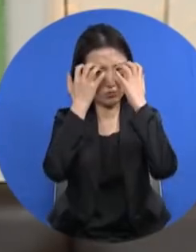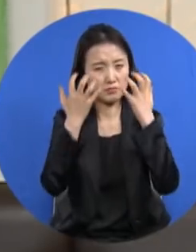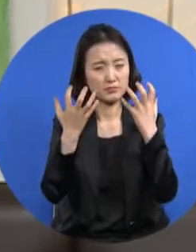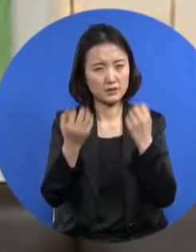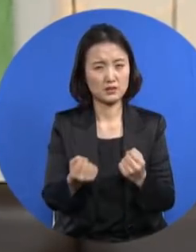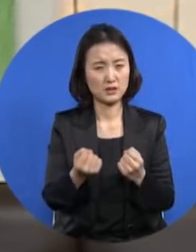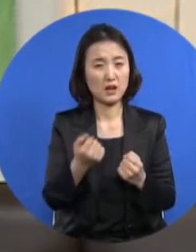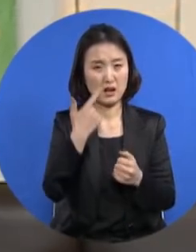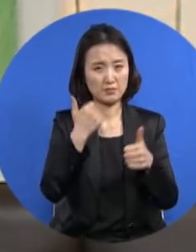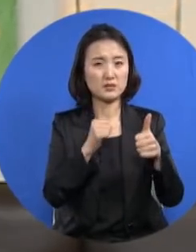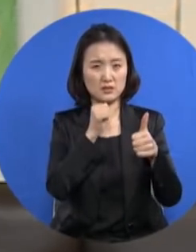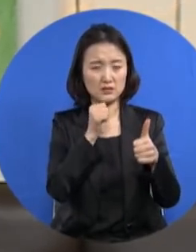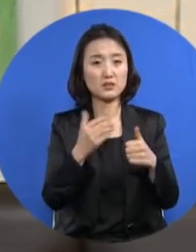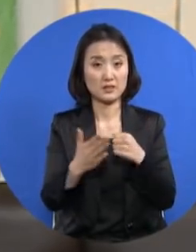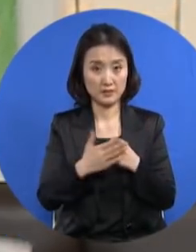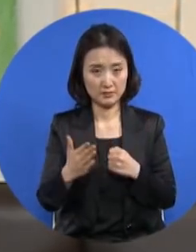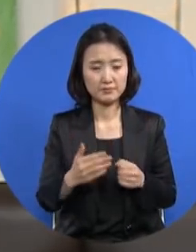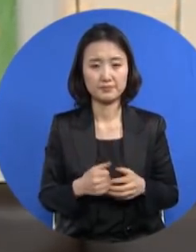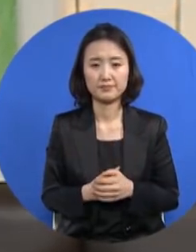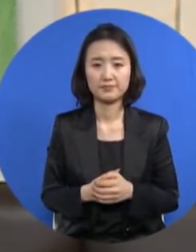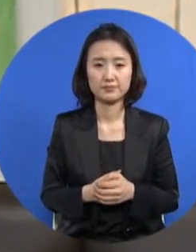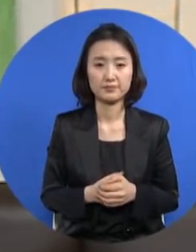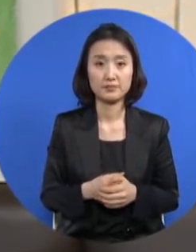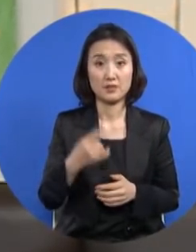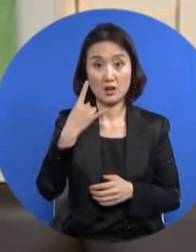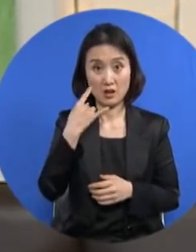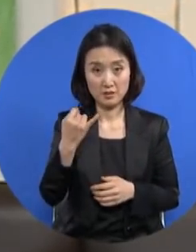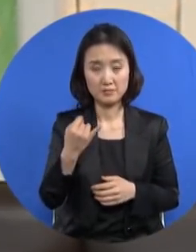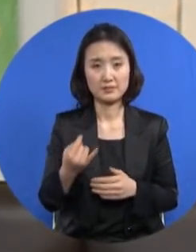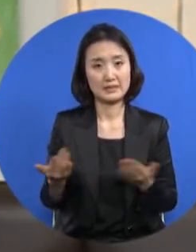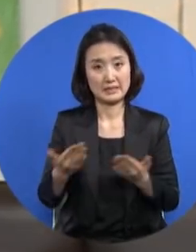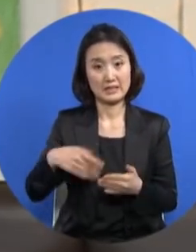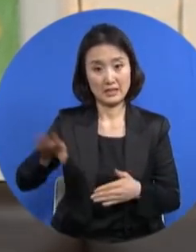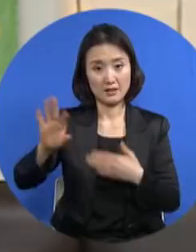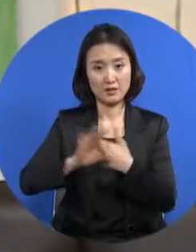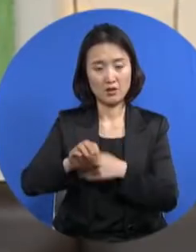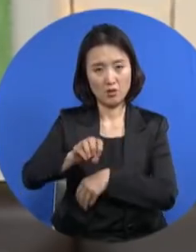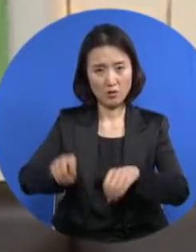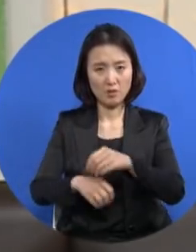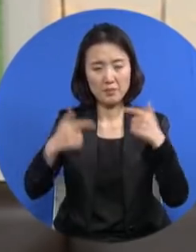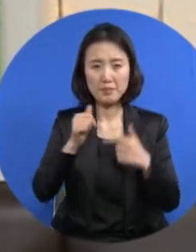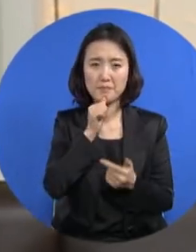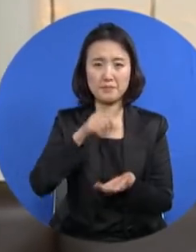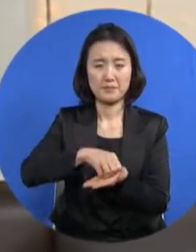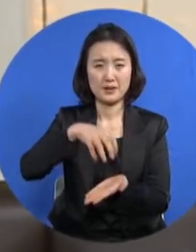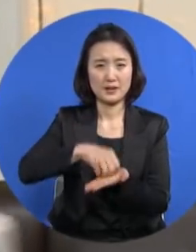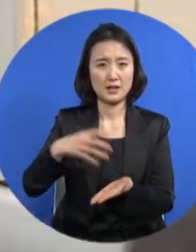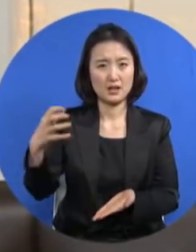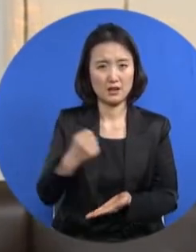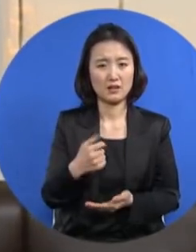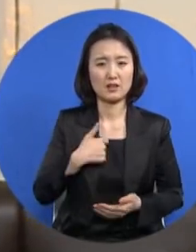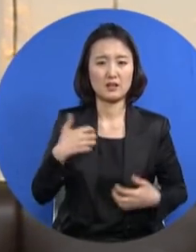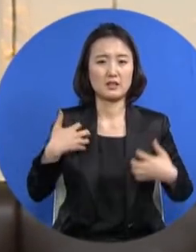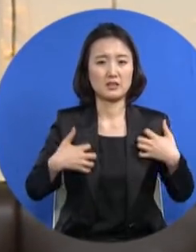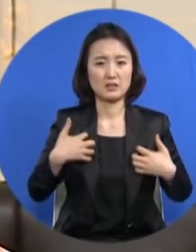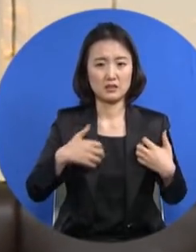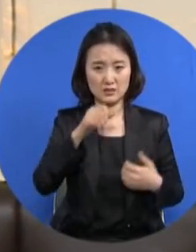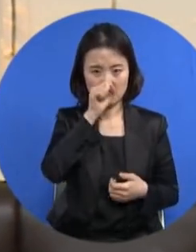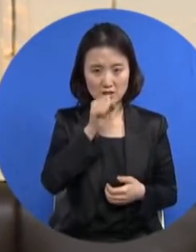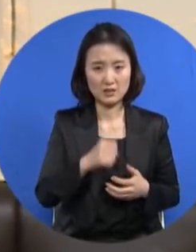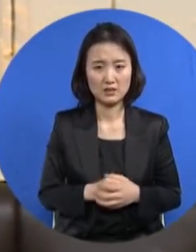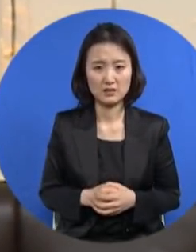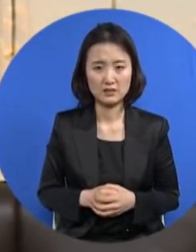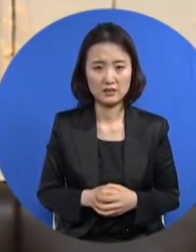가수원에 갔다 오는 날이면 저희는 좋아했어요. 엄마가 가수원에 일 가면 단팥빵을 가지고 오셨거든요. 그땐 단팥빵 되게